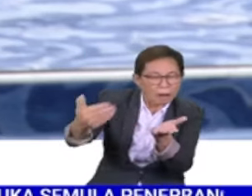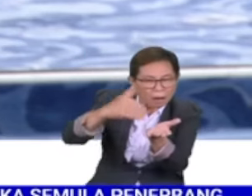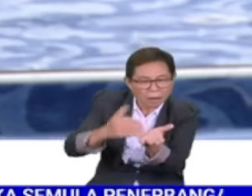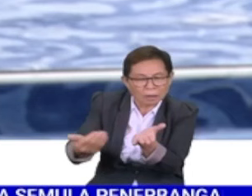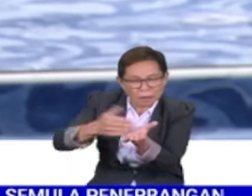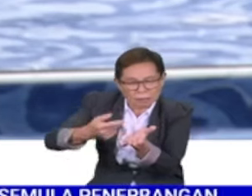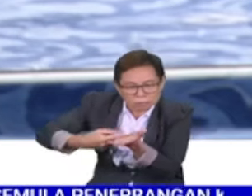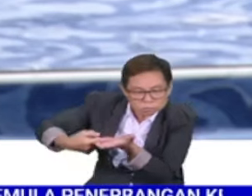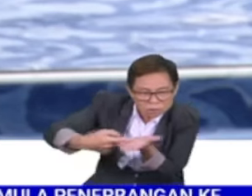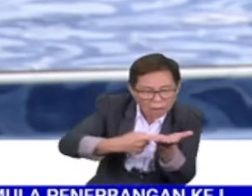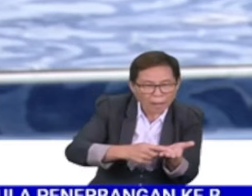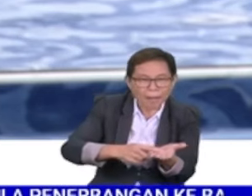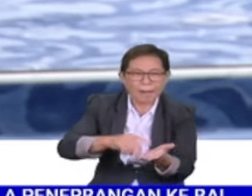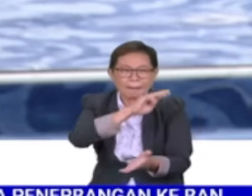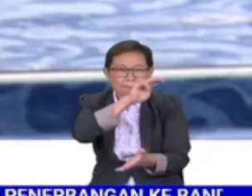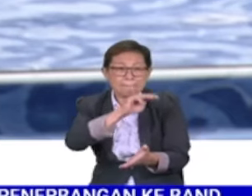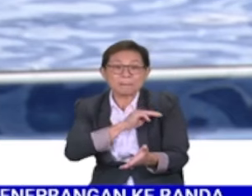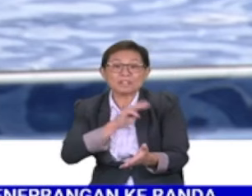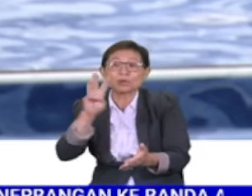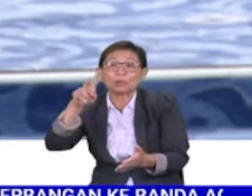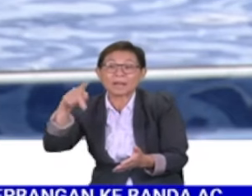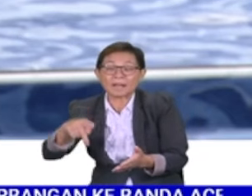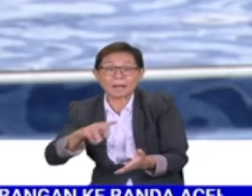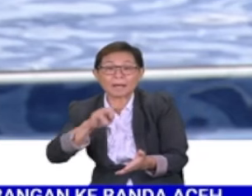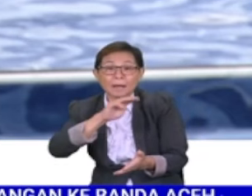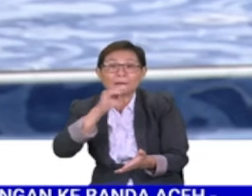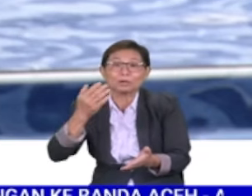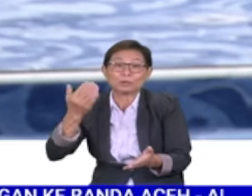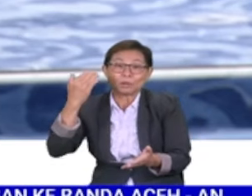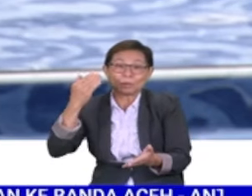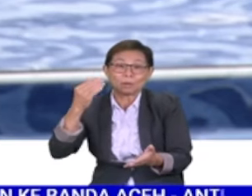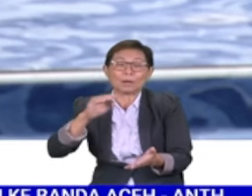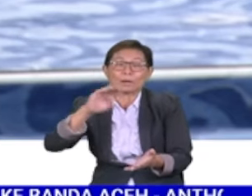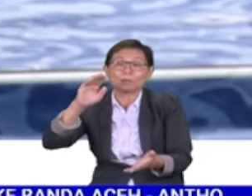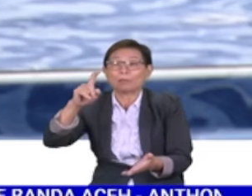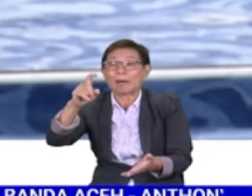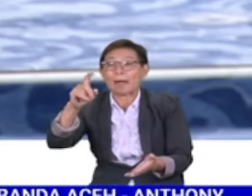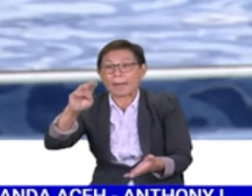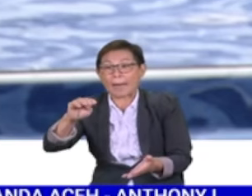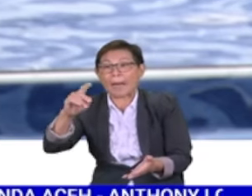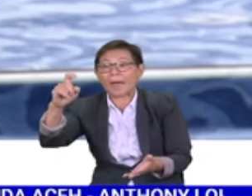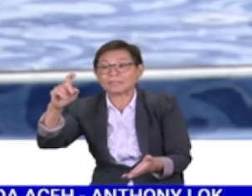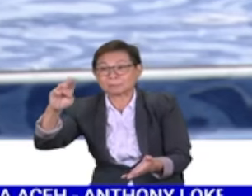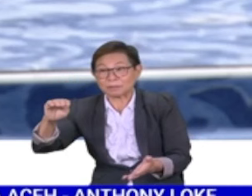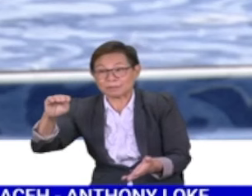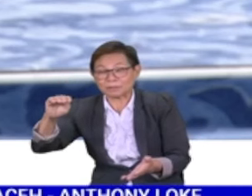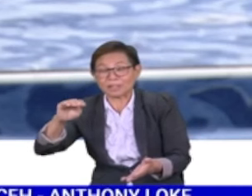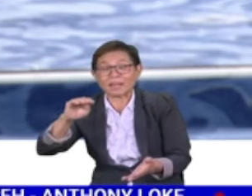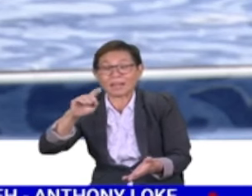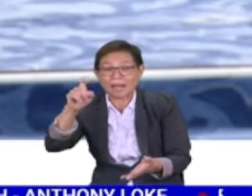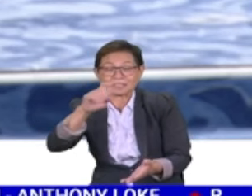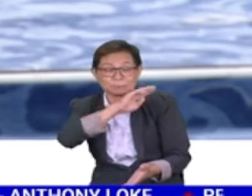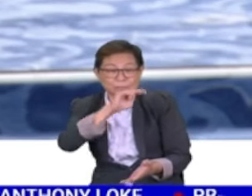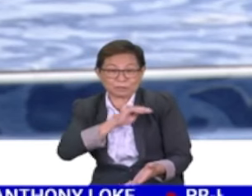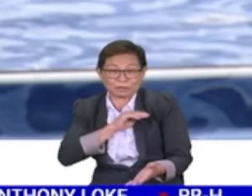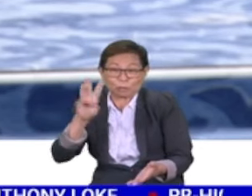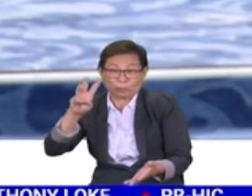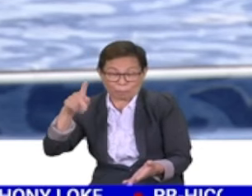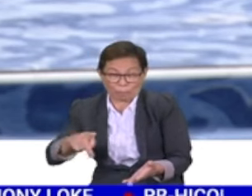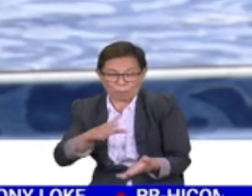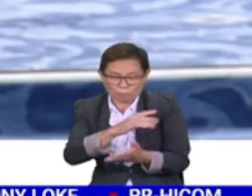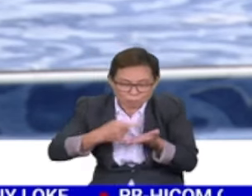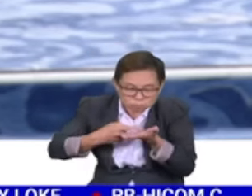dengan mantan menteri Wilayah Persekutuan dan sebelum ini dan memastikan